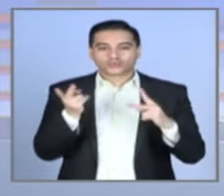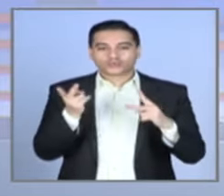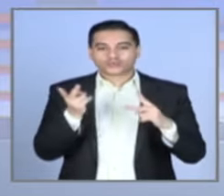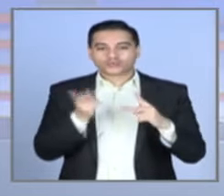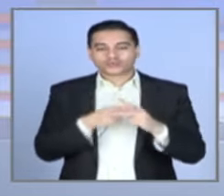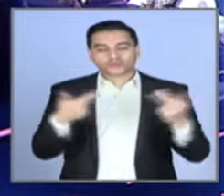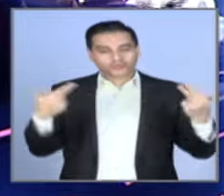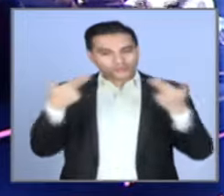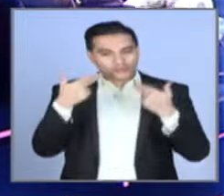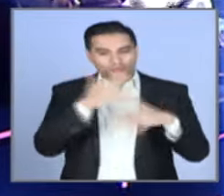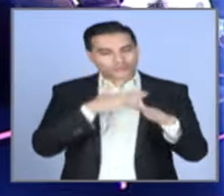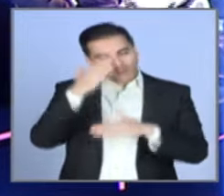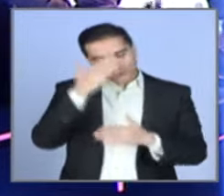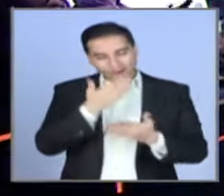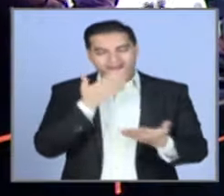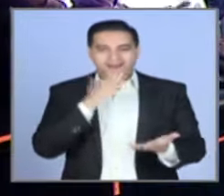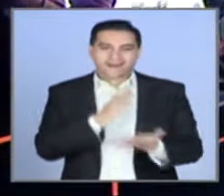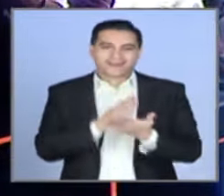أحييهم كلهم الحقيقة.